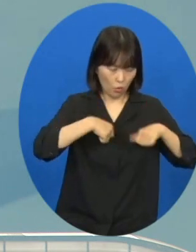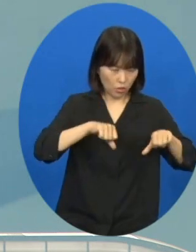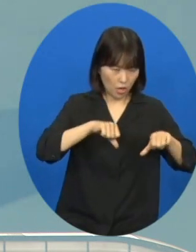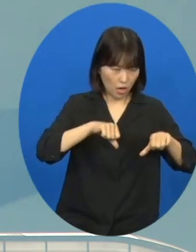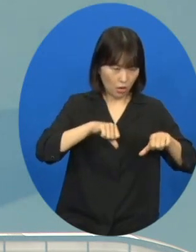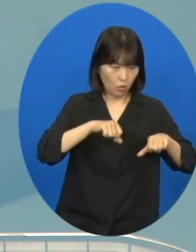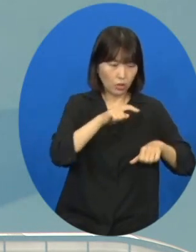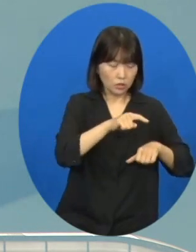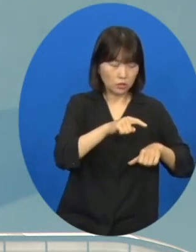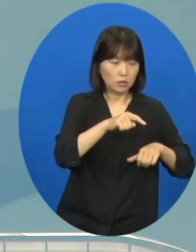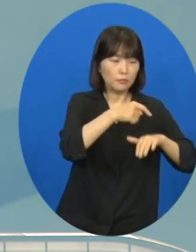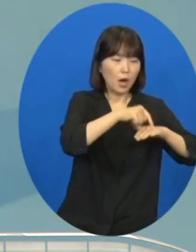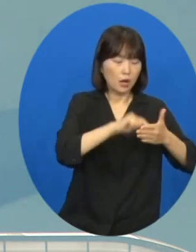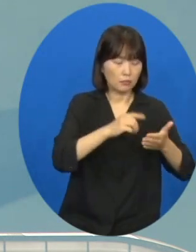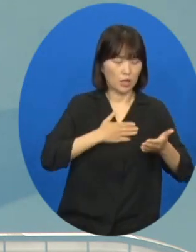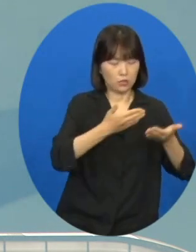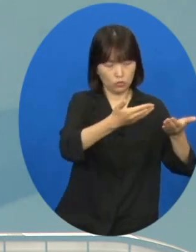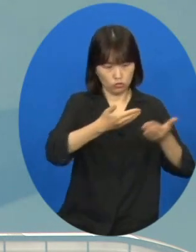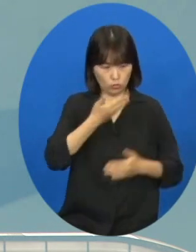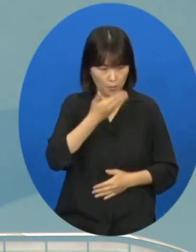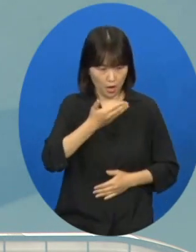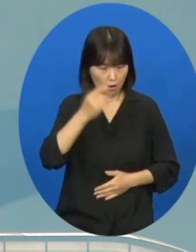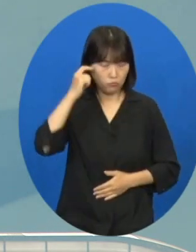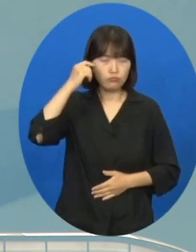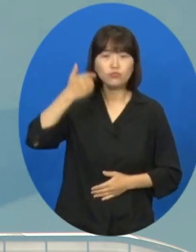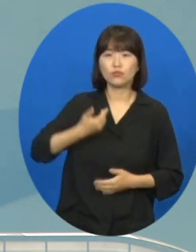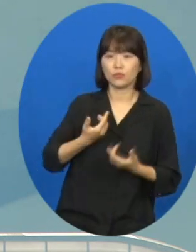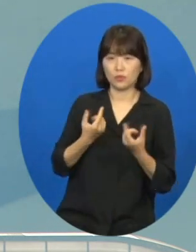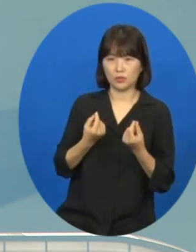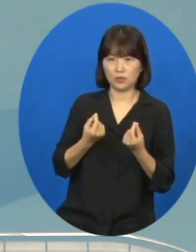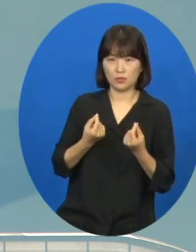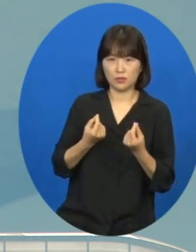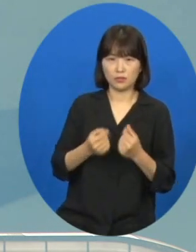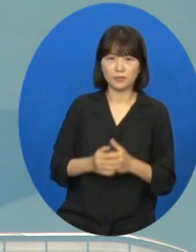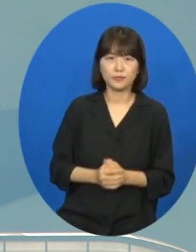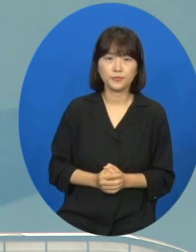있겠냐? 이렇게 물으시는 것 같은 느낌이었어요.